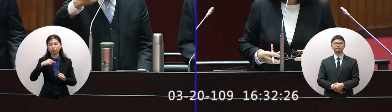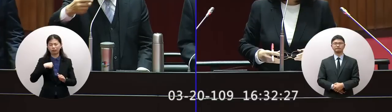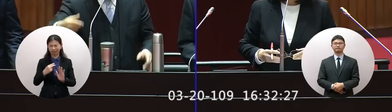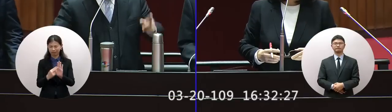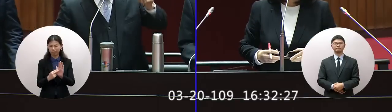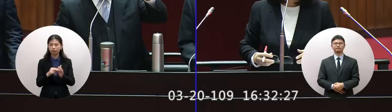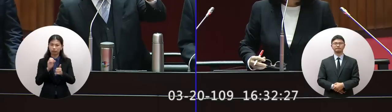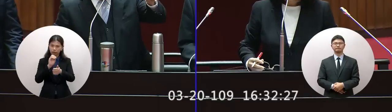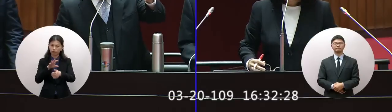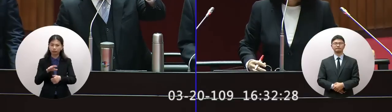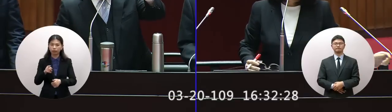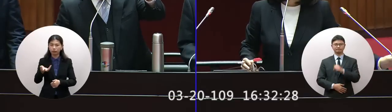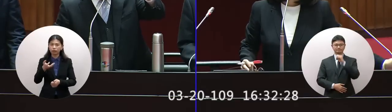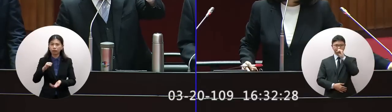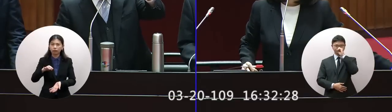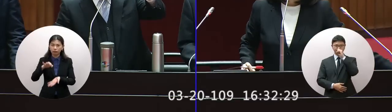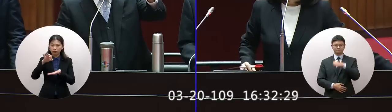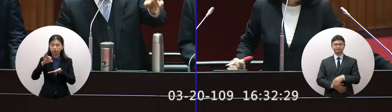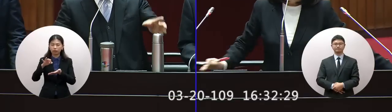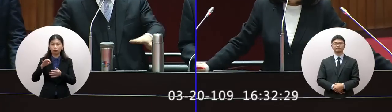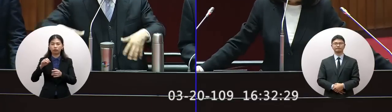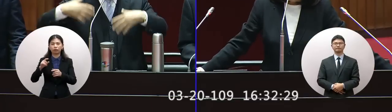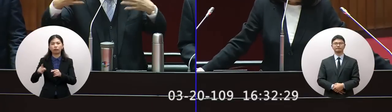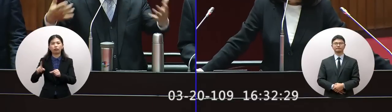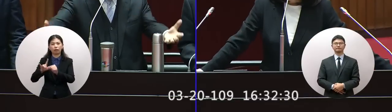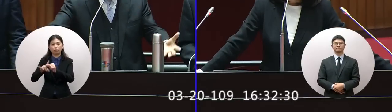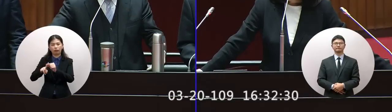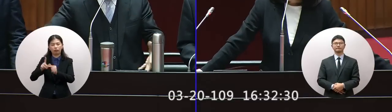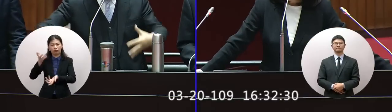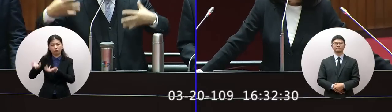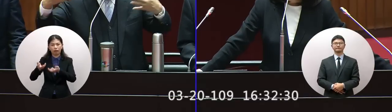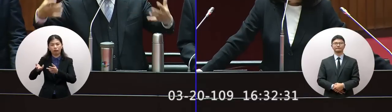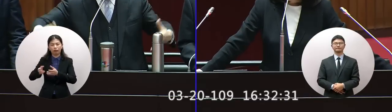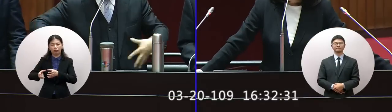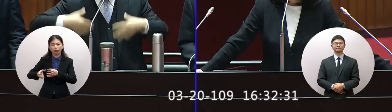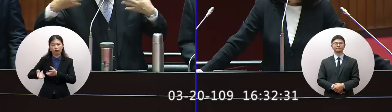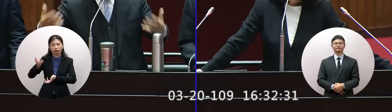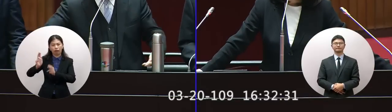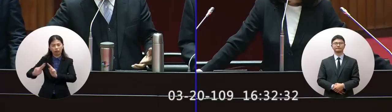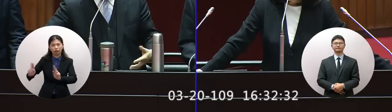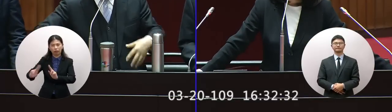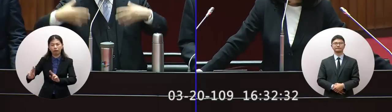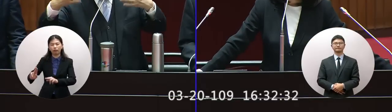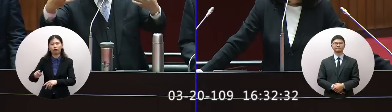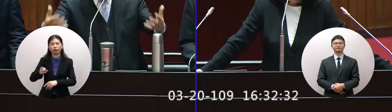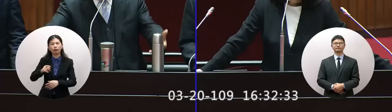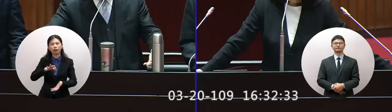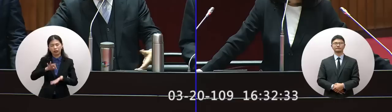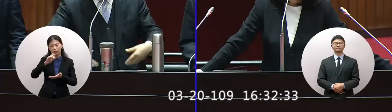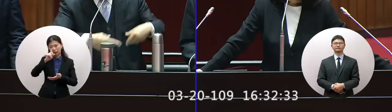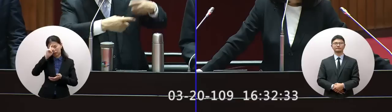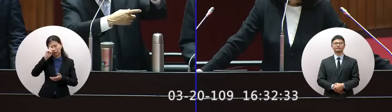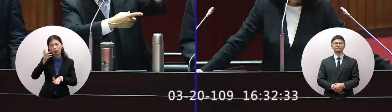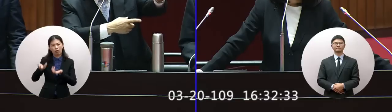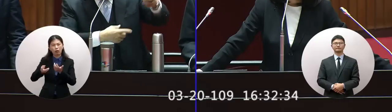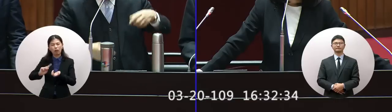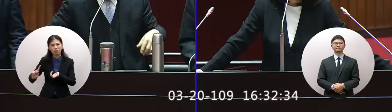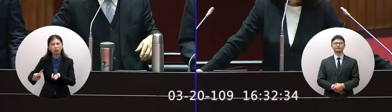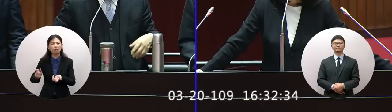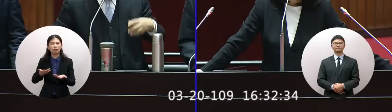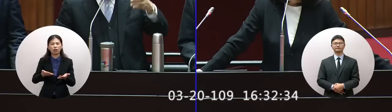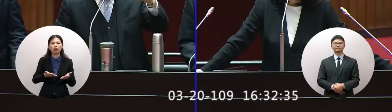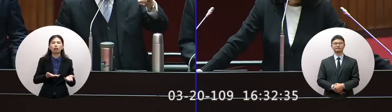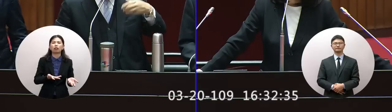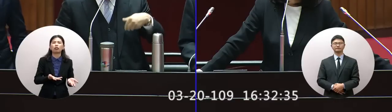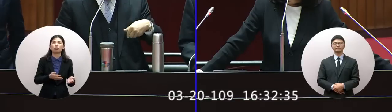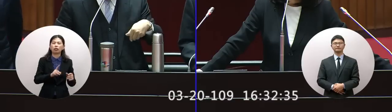就是刚才你还提到一个中火，说我们是为了这个要火力全开。要怎么样，所以才